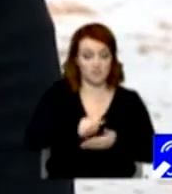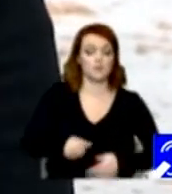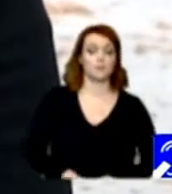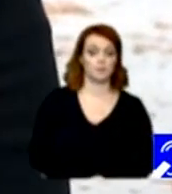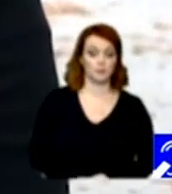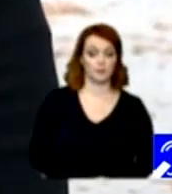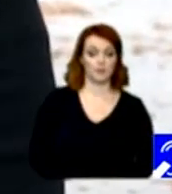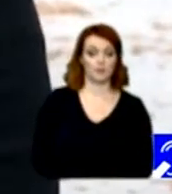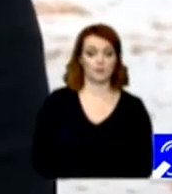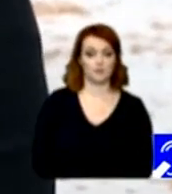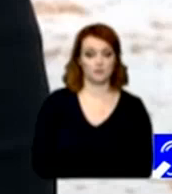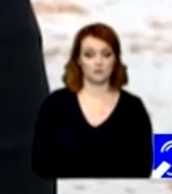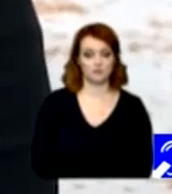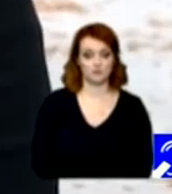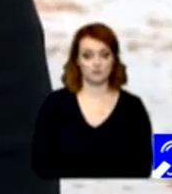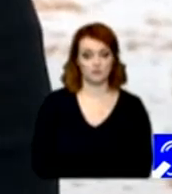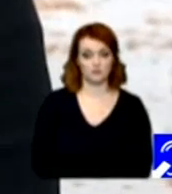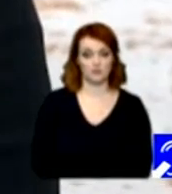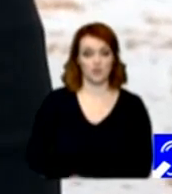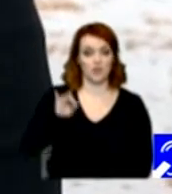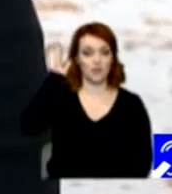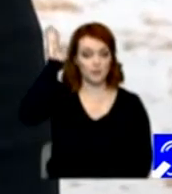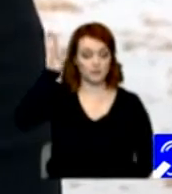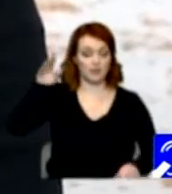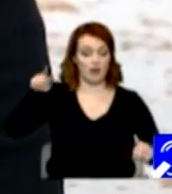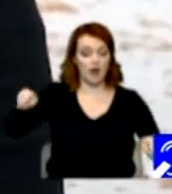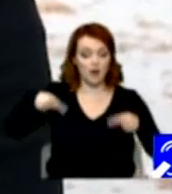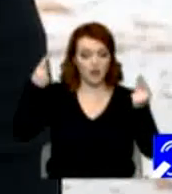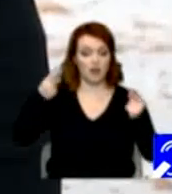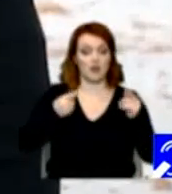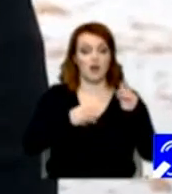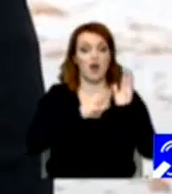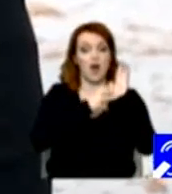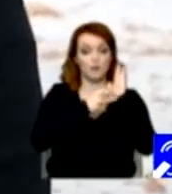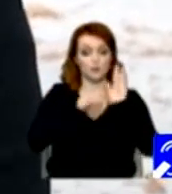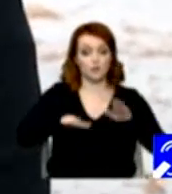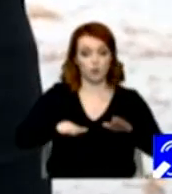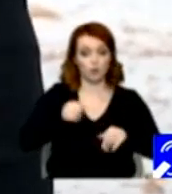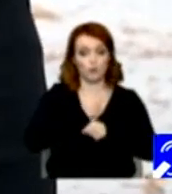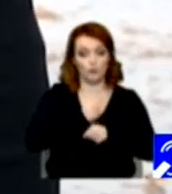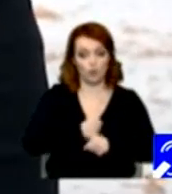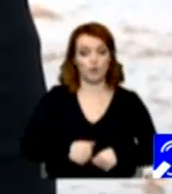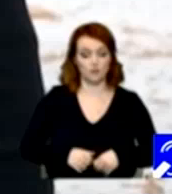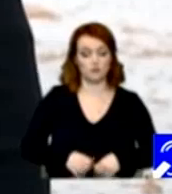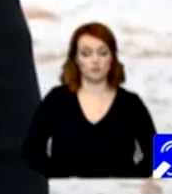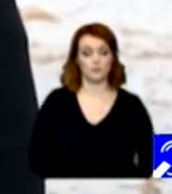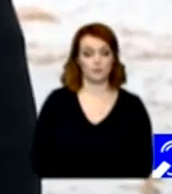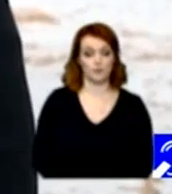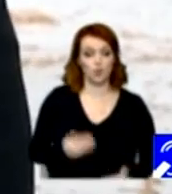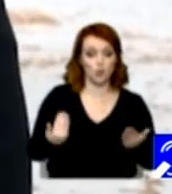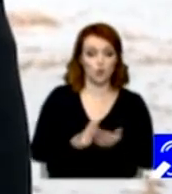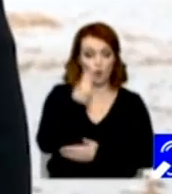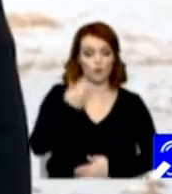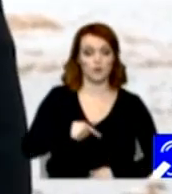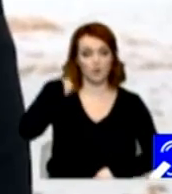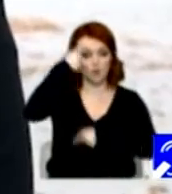economică liberă și perspectivele de creare a 800 de locuri de muncă noi